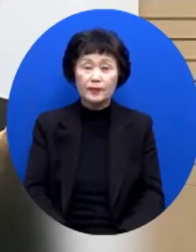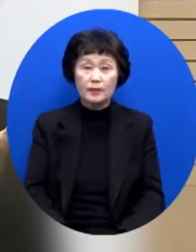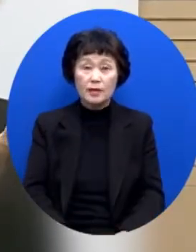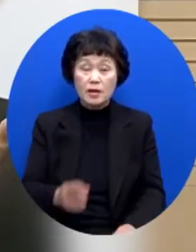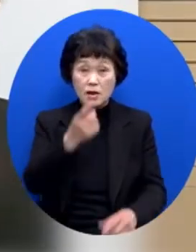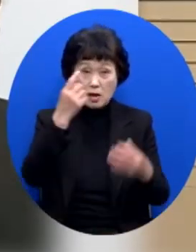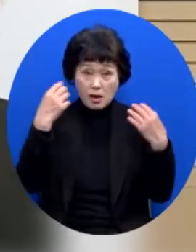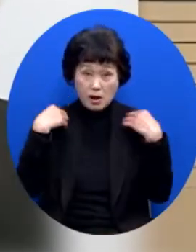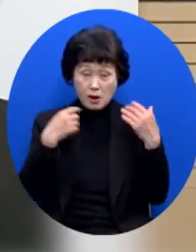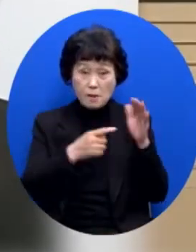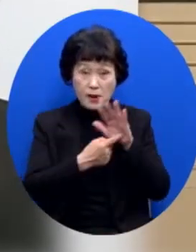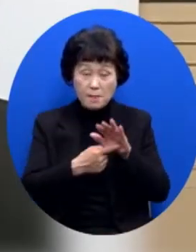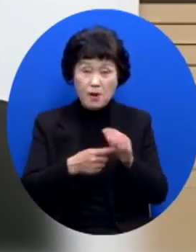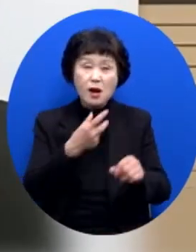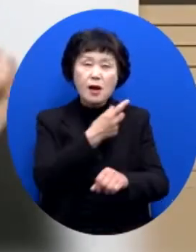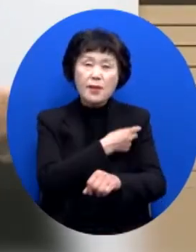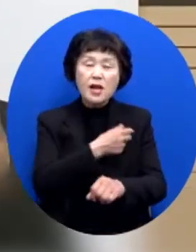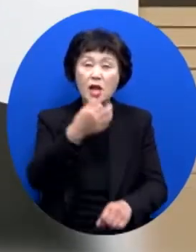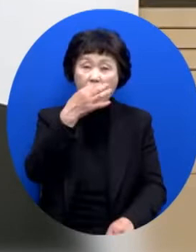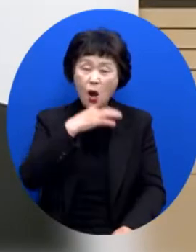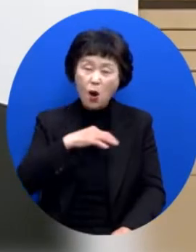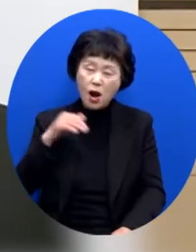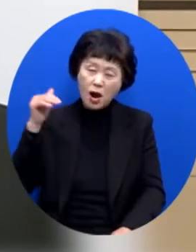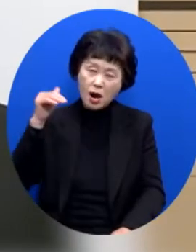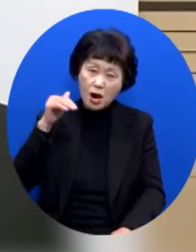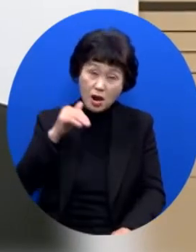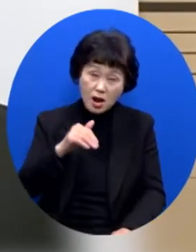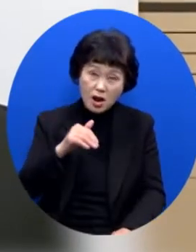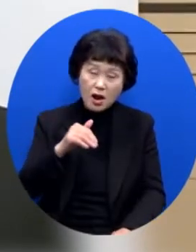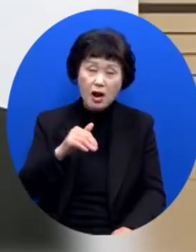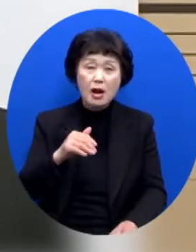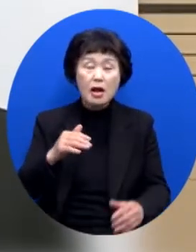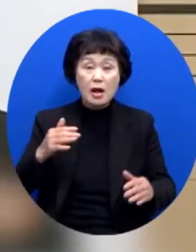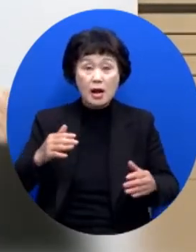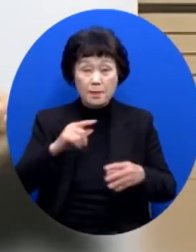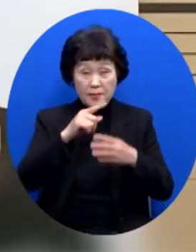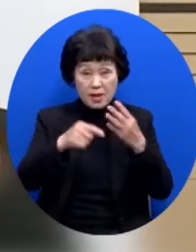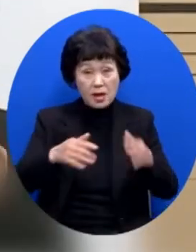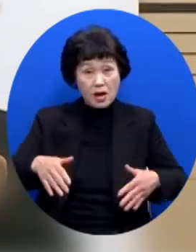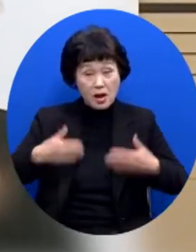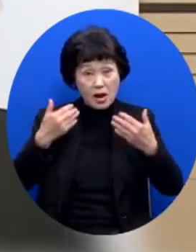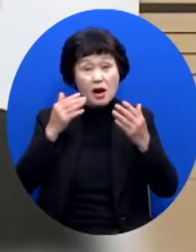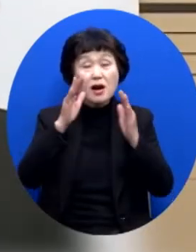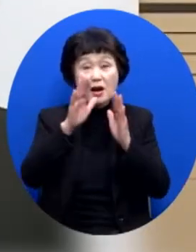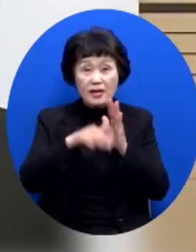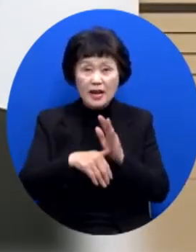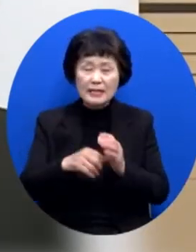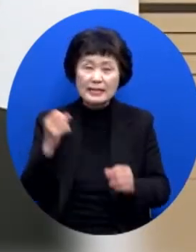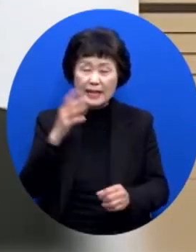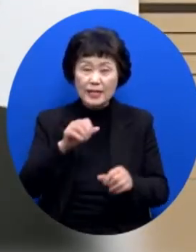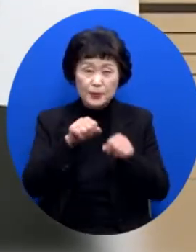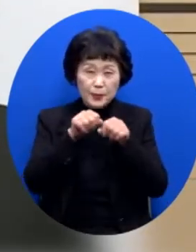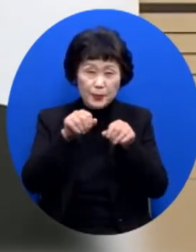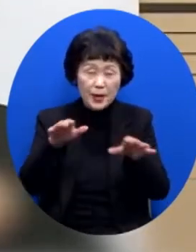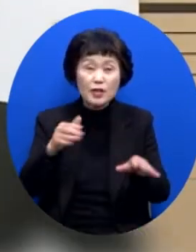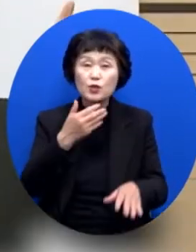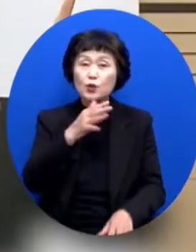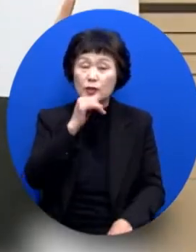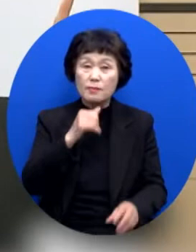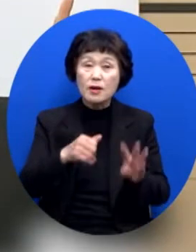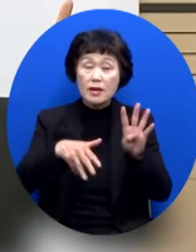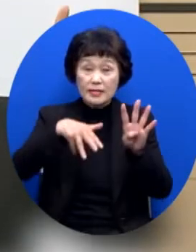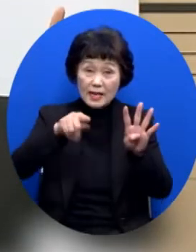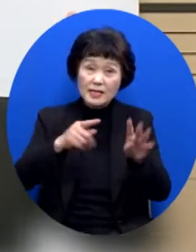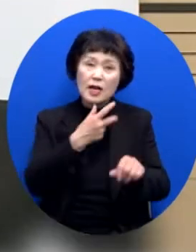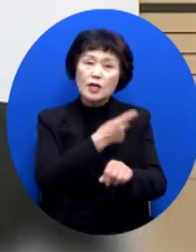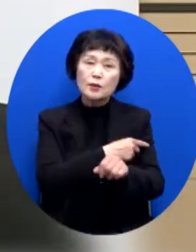당국은 백신의 효과가 약화할 가능성이 있어 가을철에는 계절적인 영향으로 다시 유행할 수 있다며 4차 접종